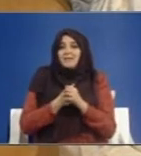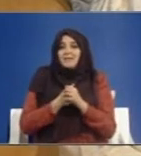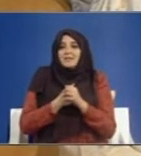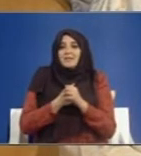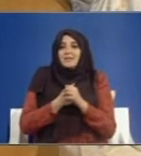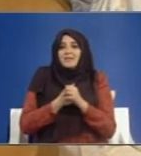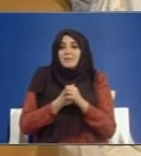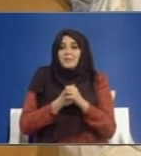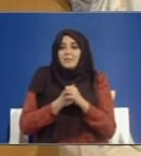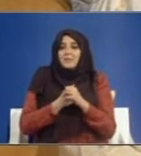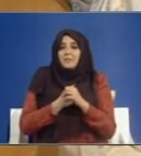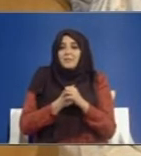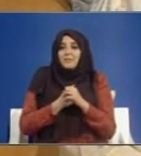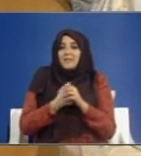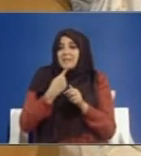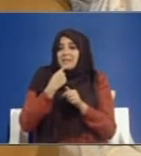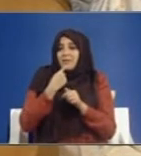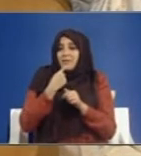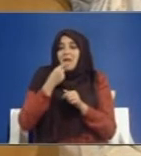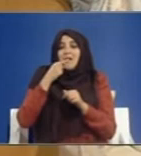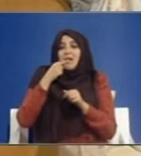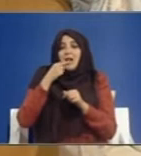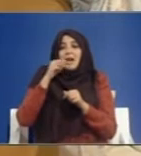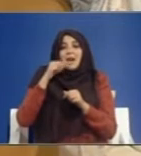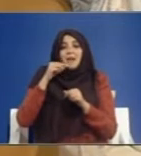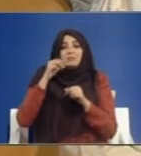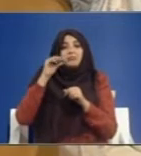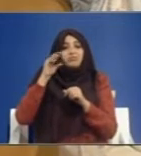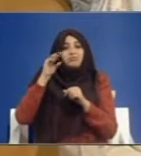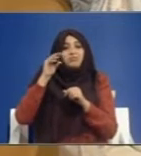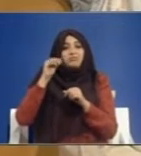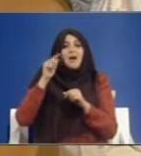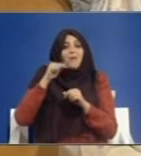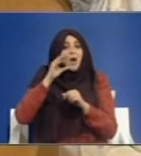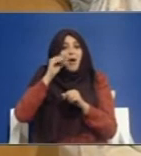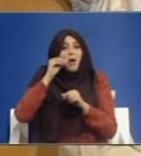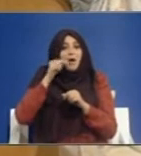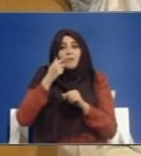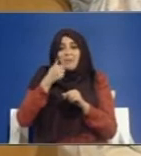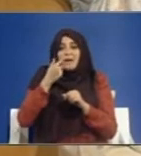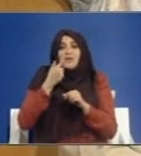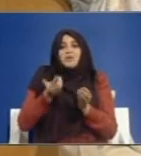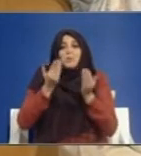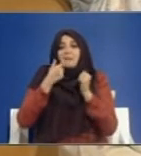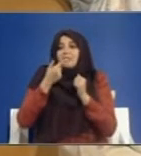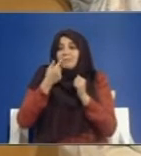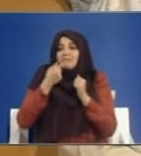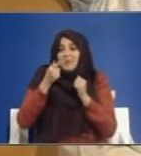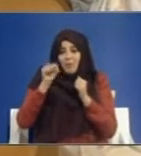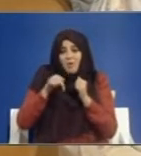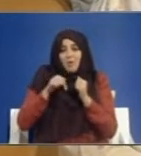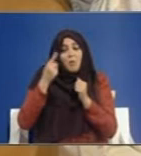به شفتاه، بمعنى أنه تحريك اللسان تحريك الشفتين ضروري لكي يكتب